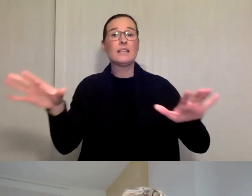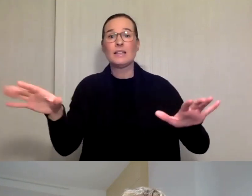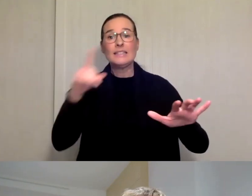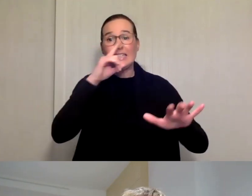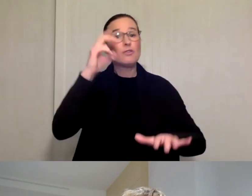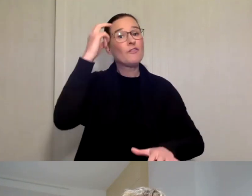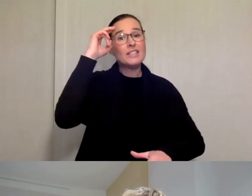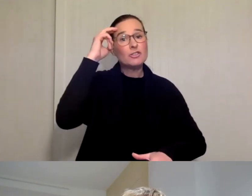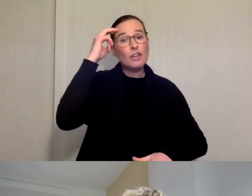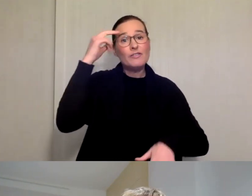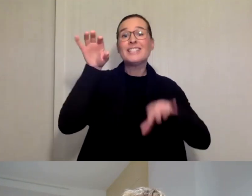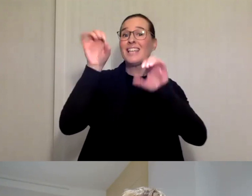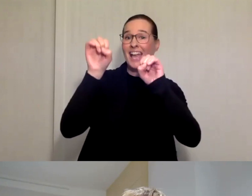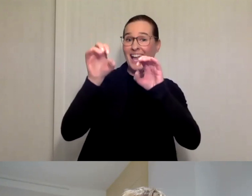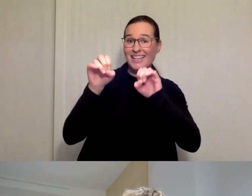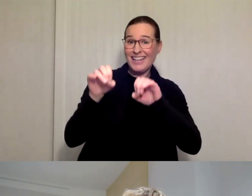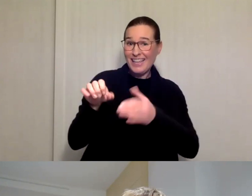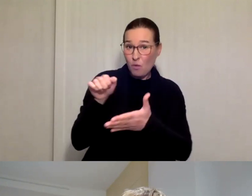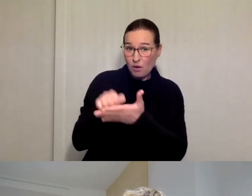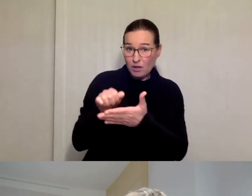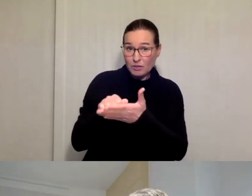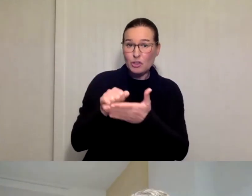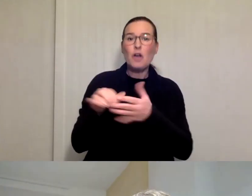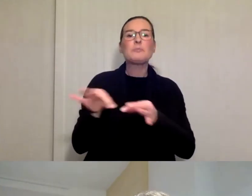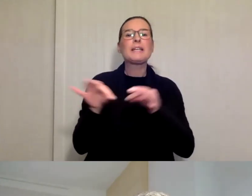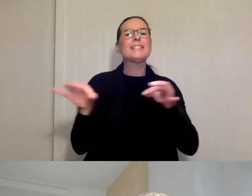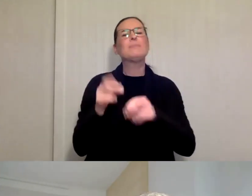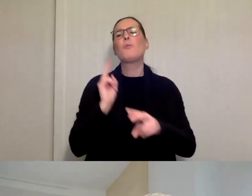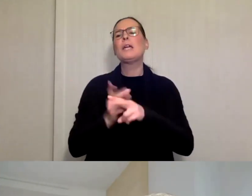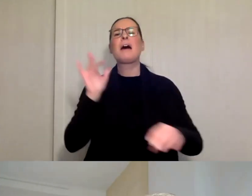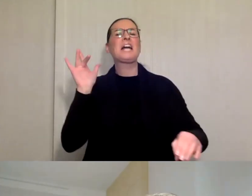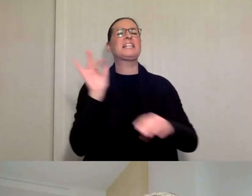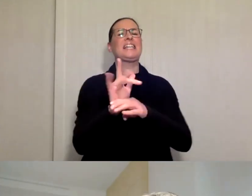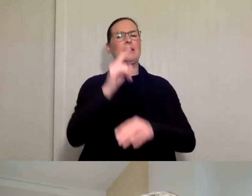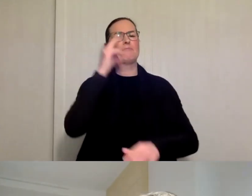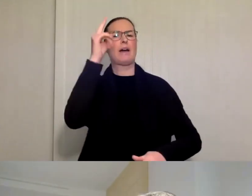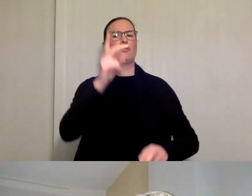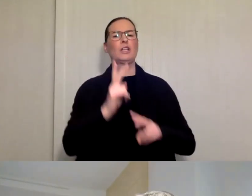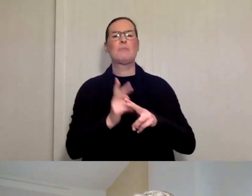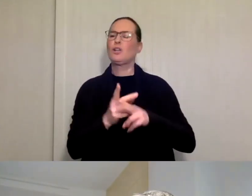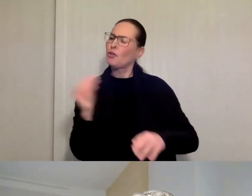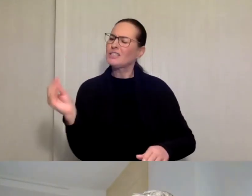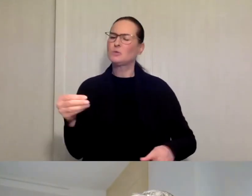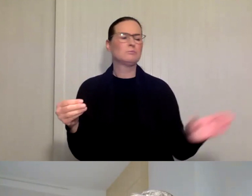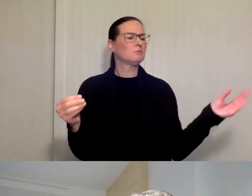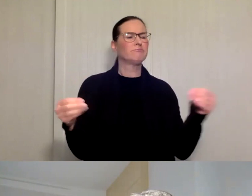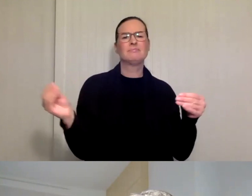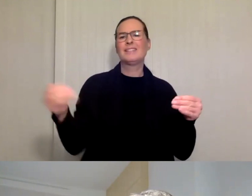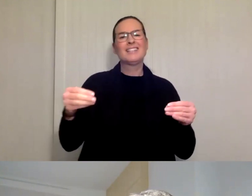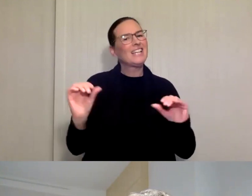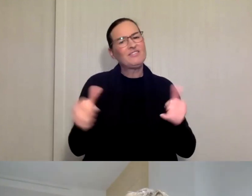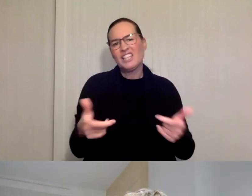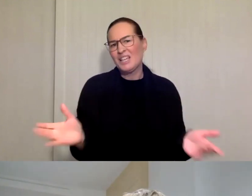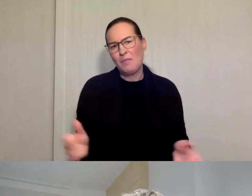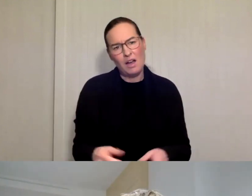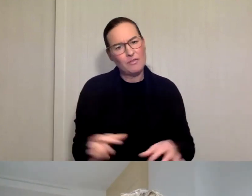Wissenschaft kommt, sondern auch immer fast aus Prinzip eine Gegenmeinung dargestellt werden muss, dann ist es nicht immer sehr hilfreich für eine